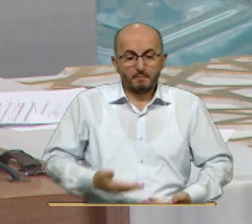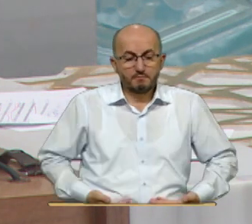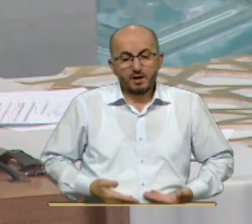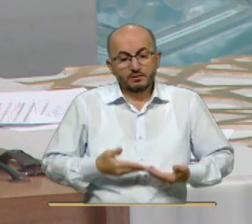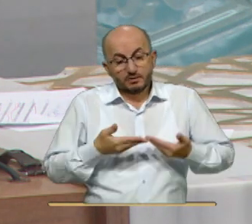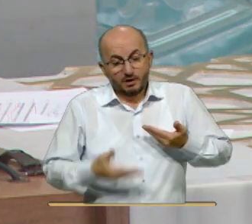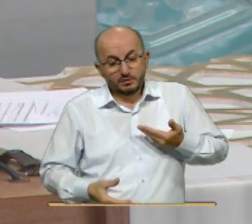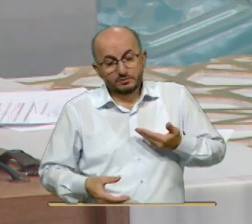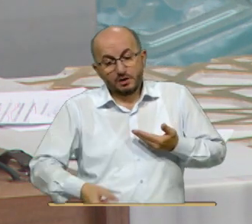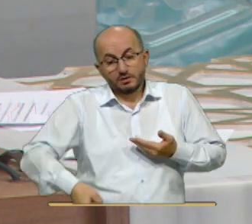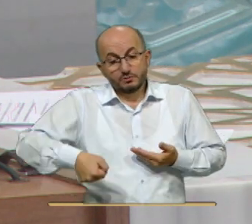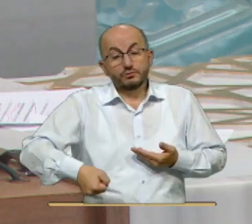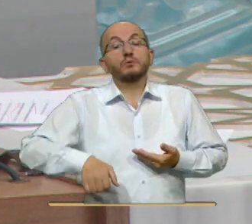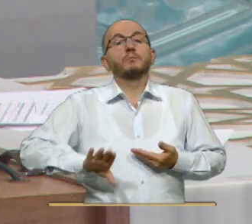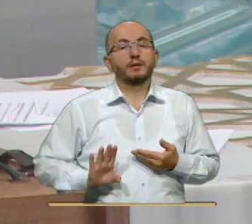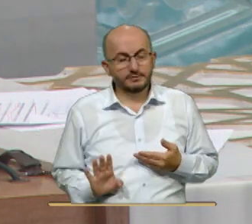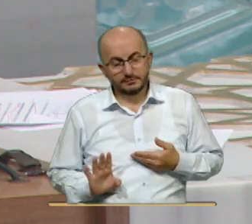aşağıya tutmayız.